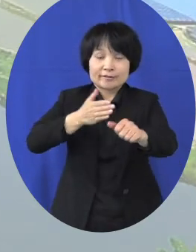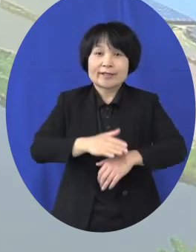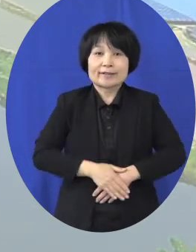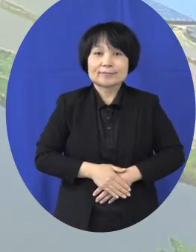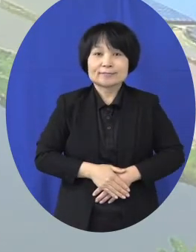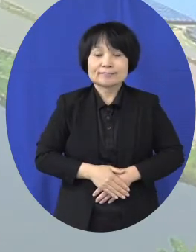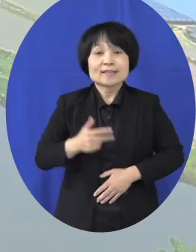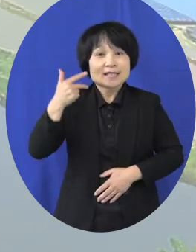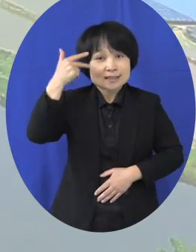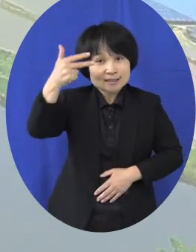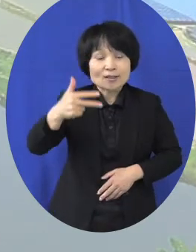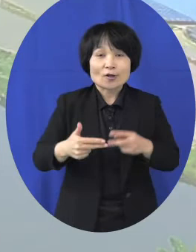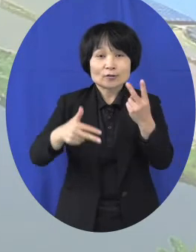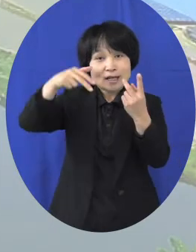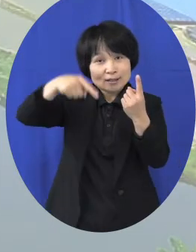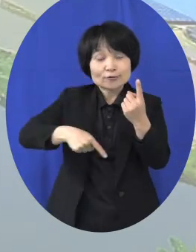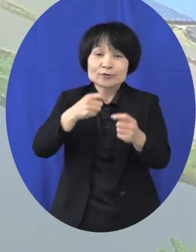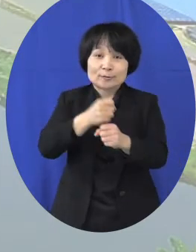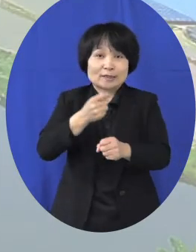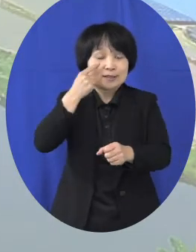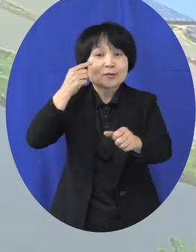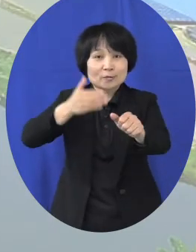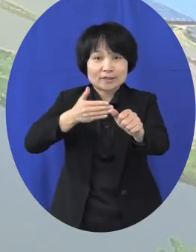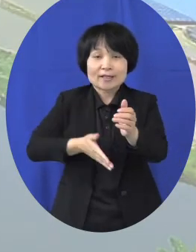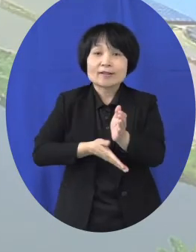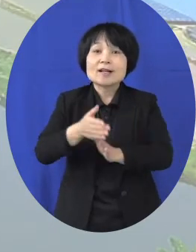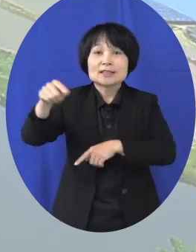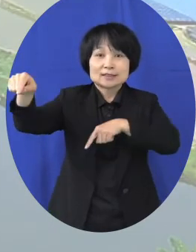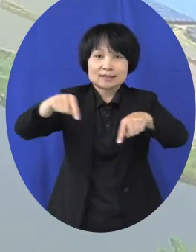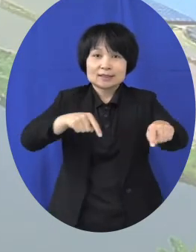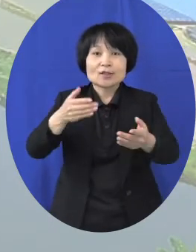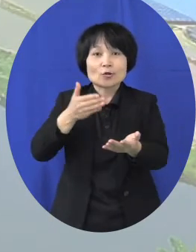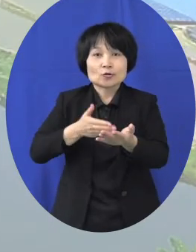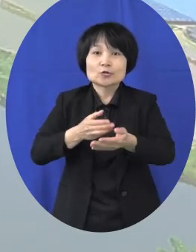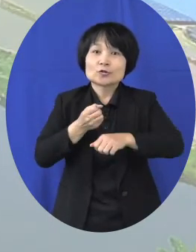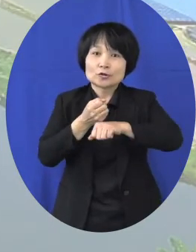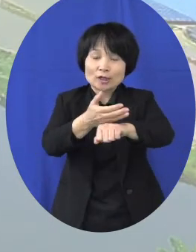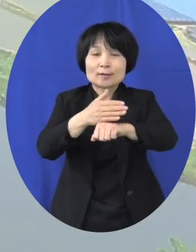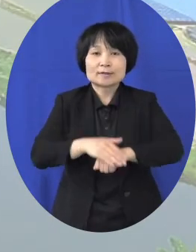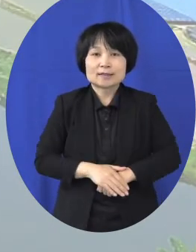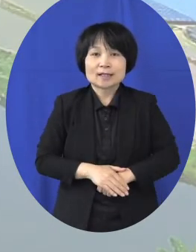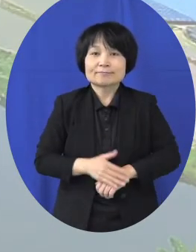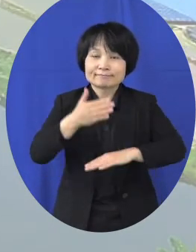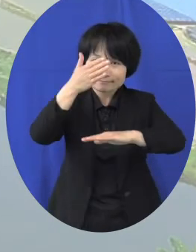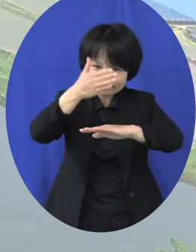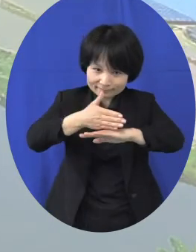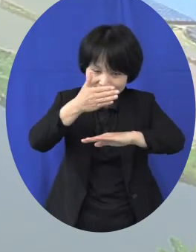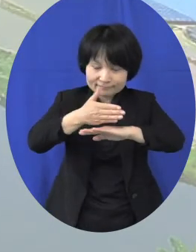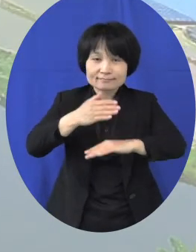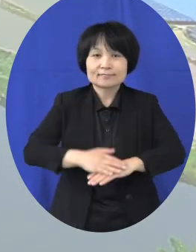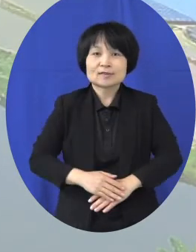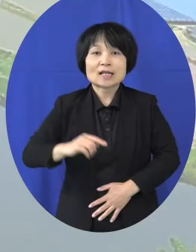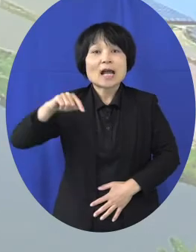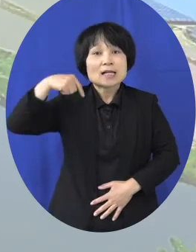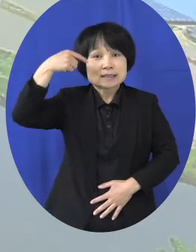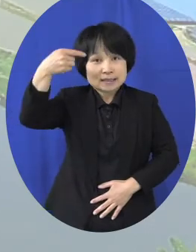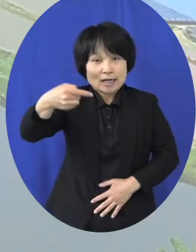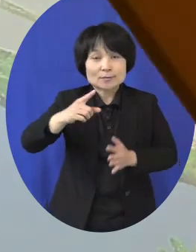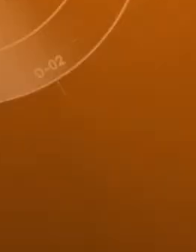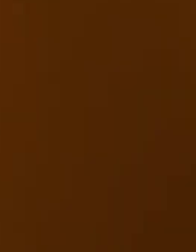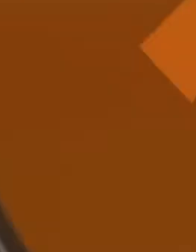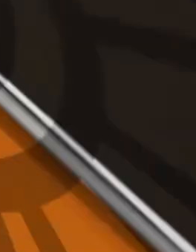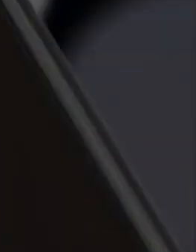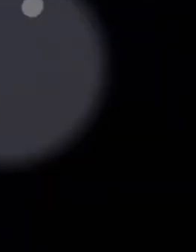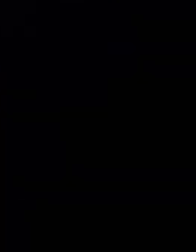이번 주 흥미진진 공주 시정뉴스를 마치겠습니다. 시청해주신 여러분 고맙습니다. 다음 시간에 뵙겠습니다.